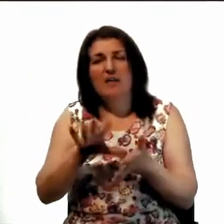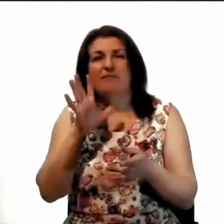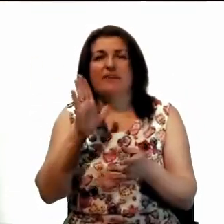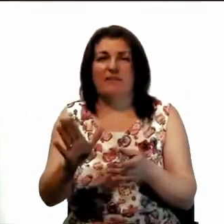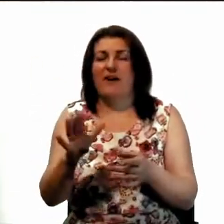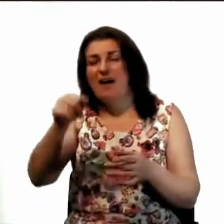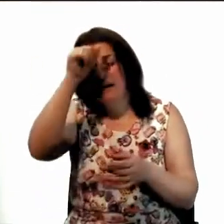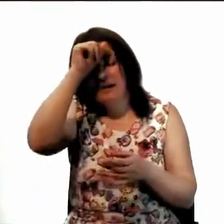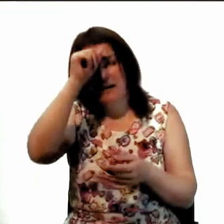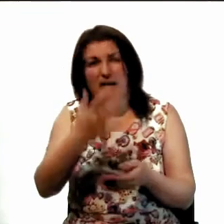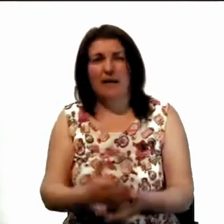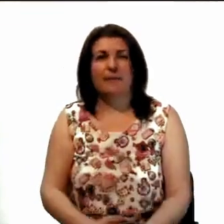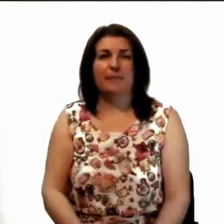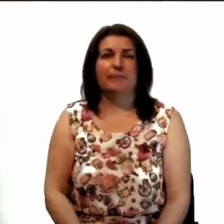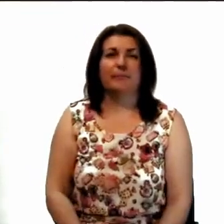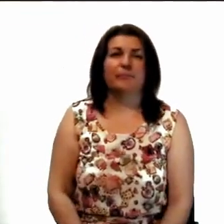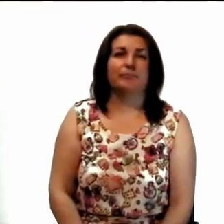в грехе.